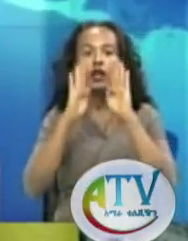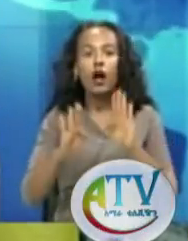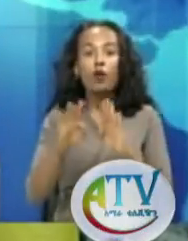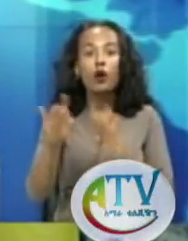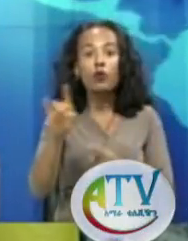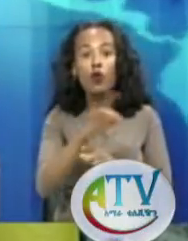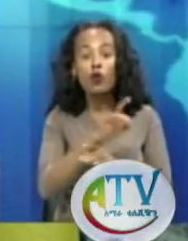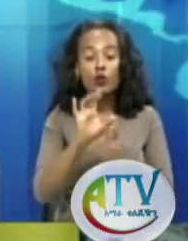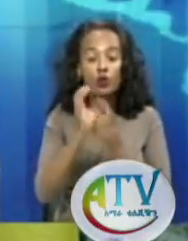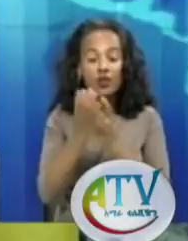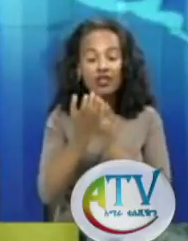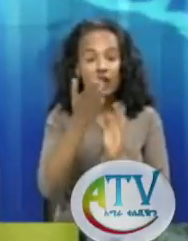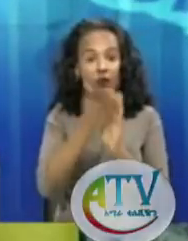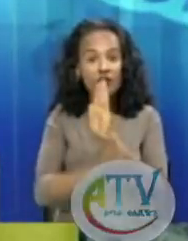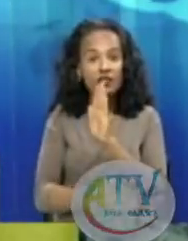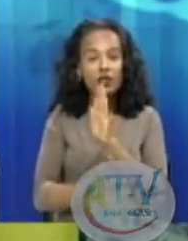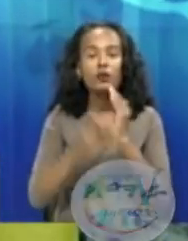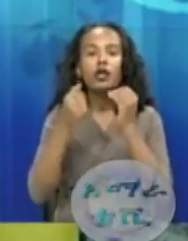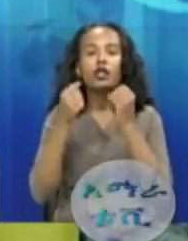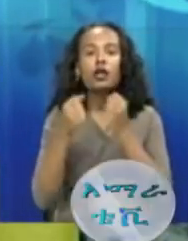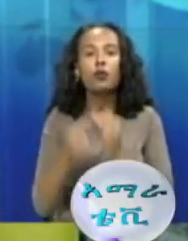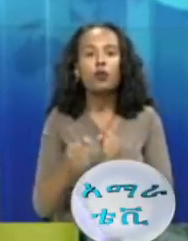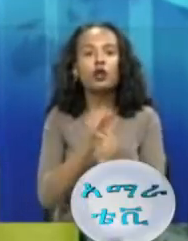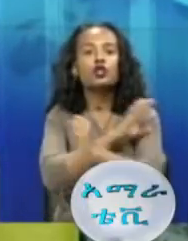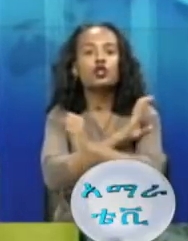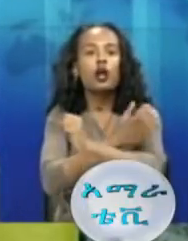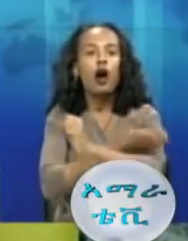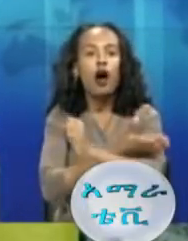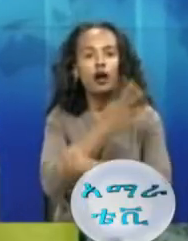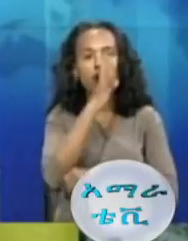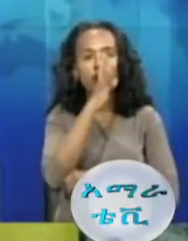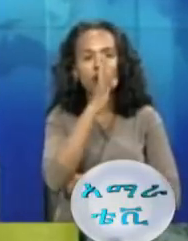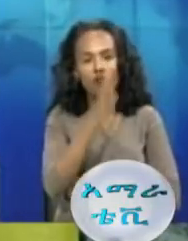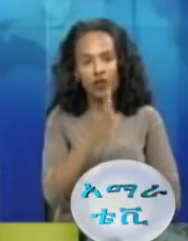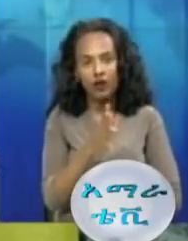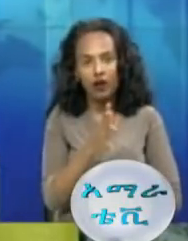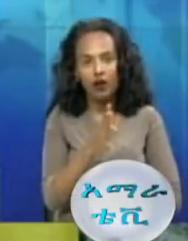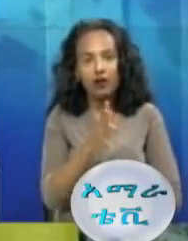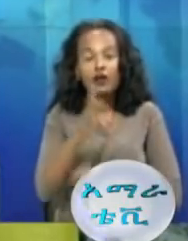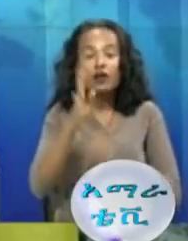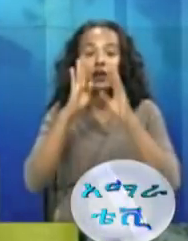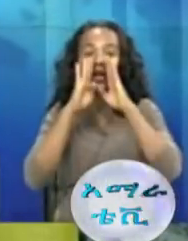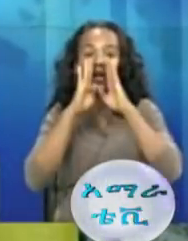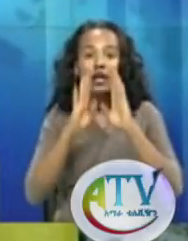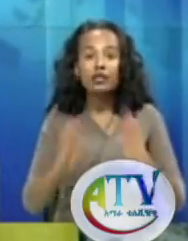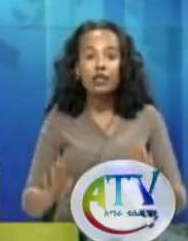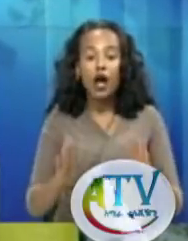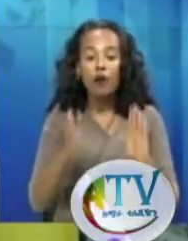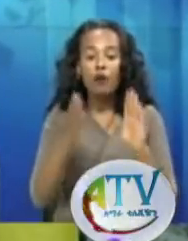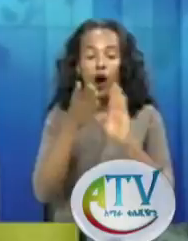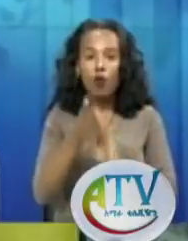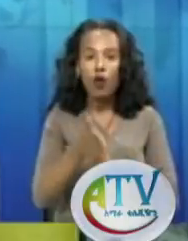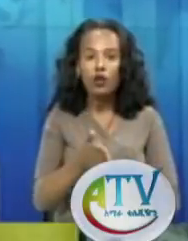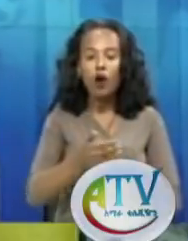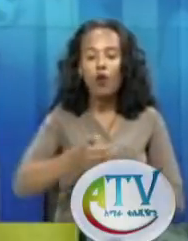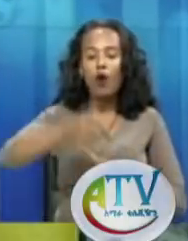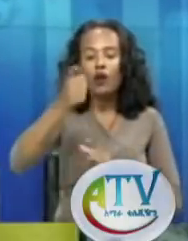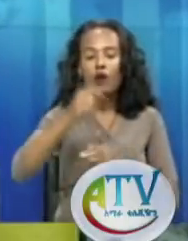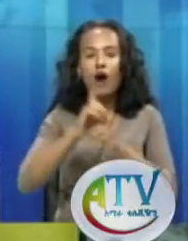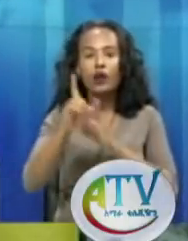መልኩ ለመፈጸም የሚያስችል አቅም ይፈጠራል። ከሰላም ግንባታ አኳያ ዋናው